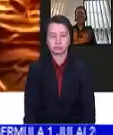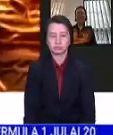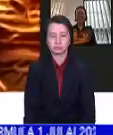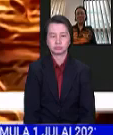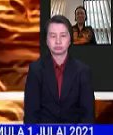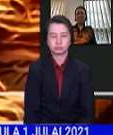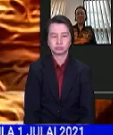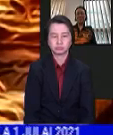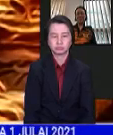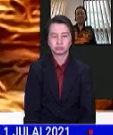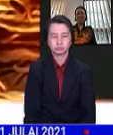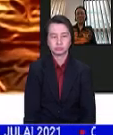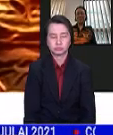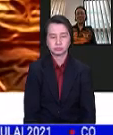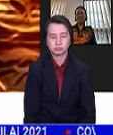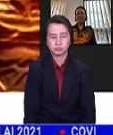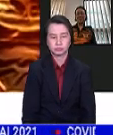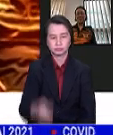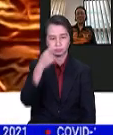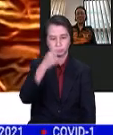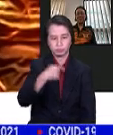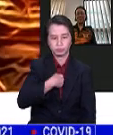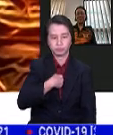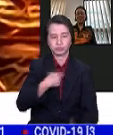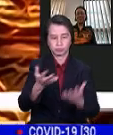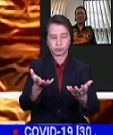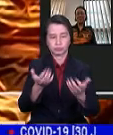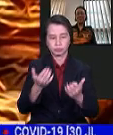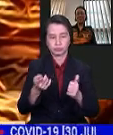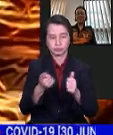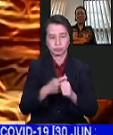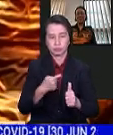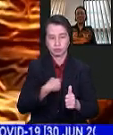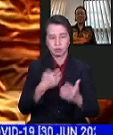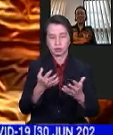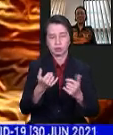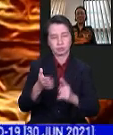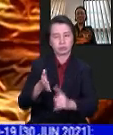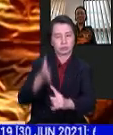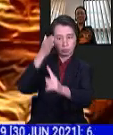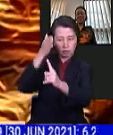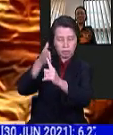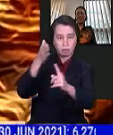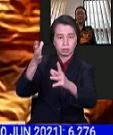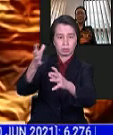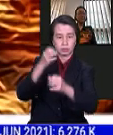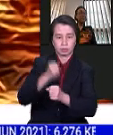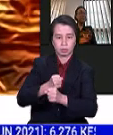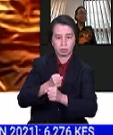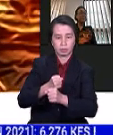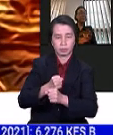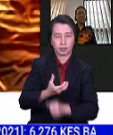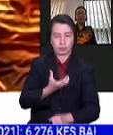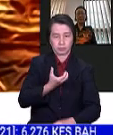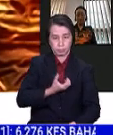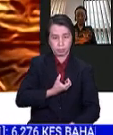Ini confirm Olimpik terakhir untuk saya. So, personally saya memang target untuk dapat